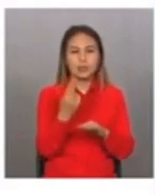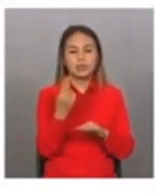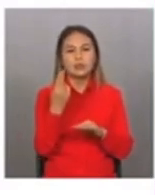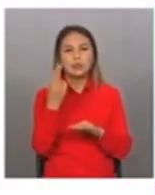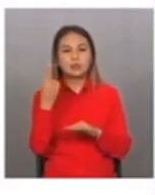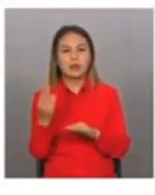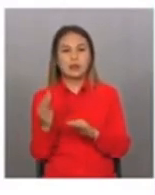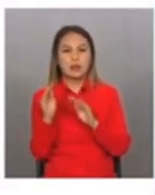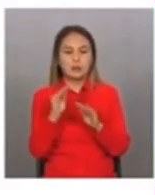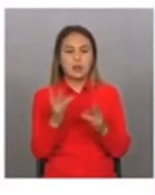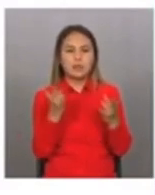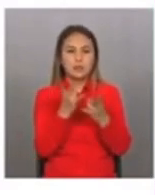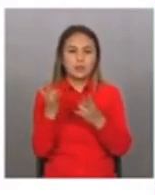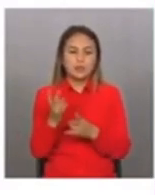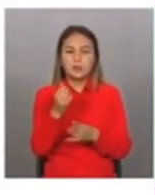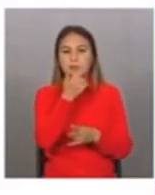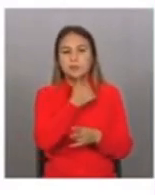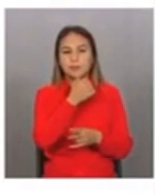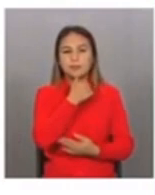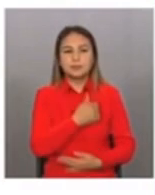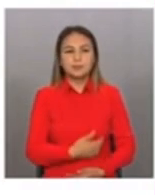әріптерінің тиістісін қойып көріңдерші.